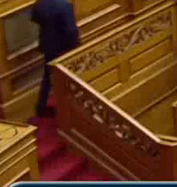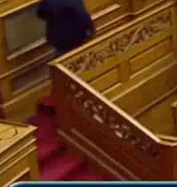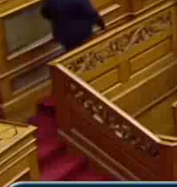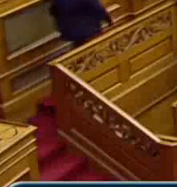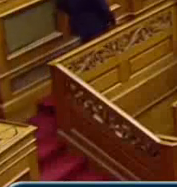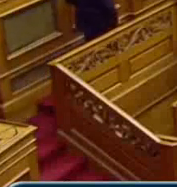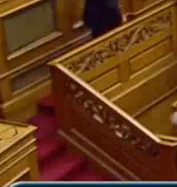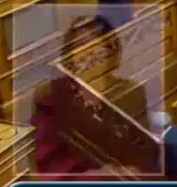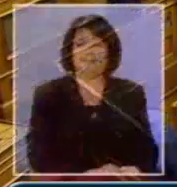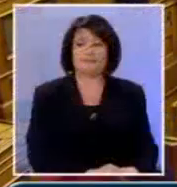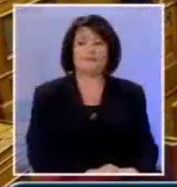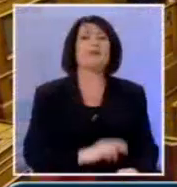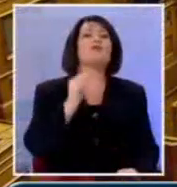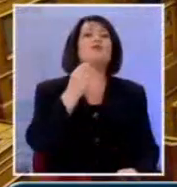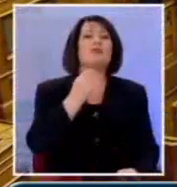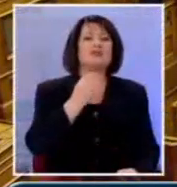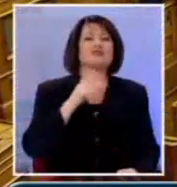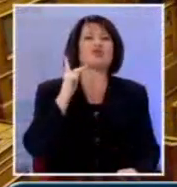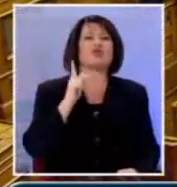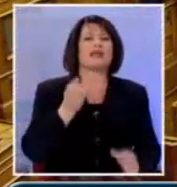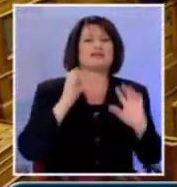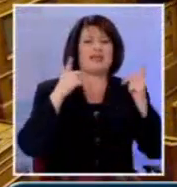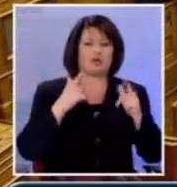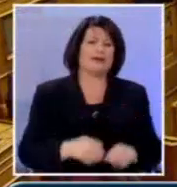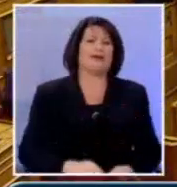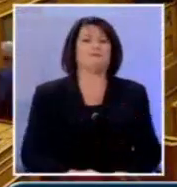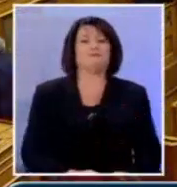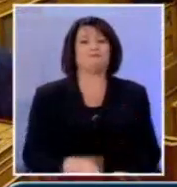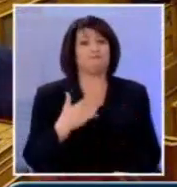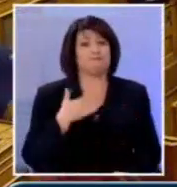Ευχαριστώ, κύριε Πρόεδρε. Η συζήτηση για την παροχή ψήφου εμπιστοσύνη.